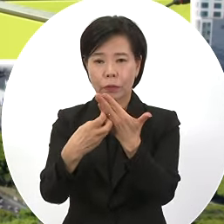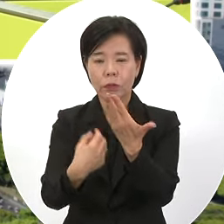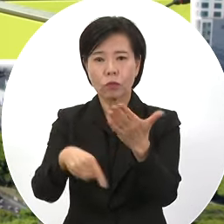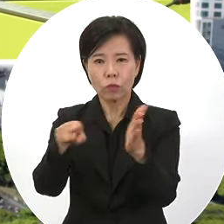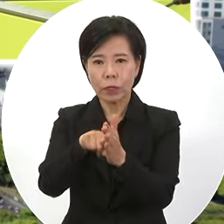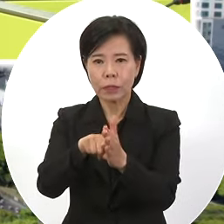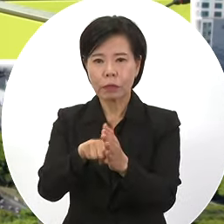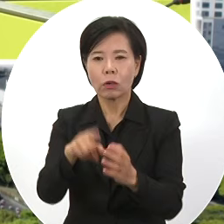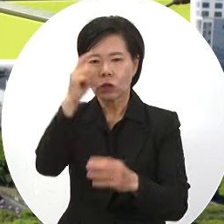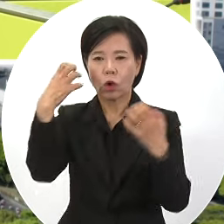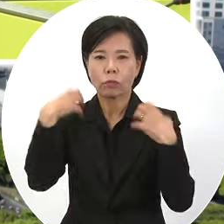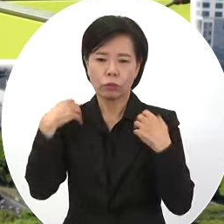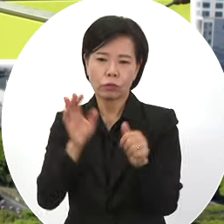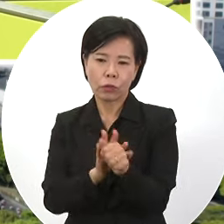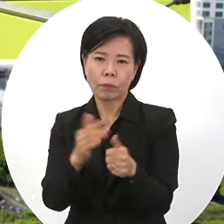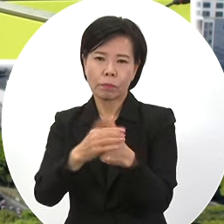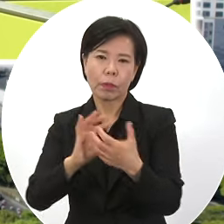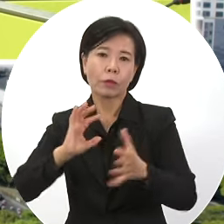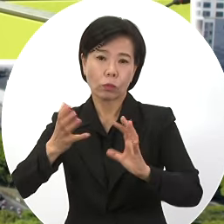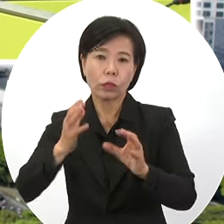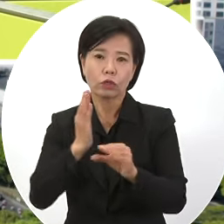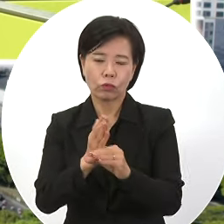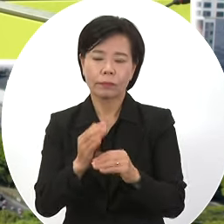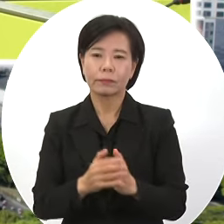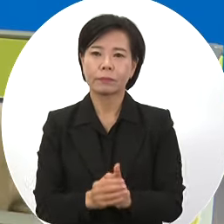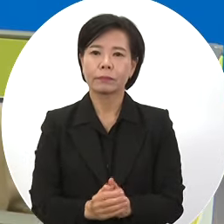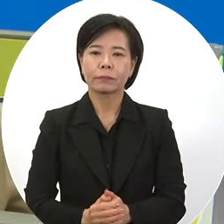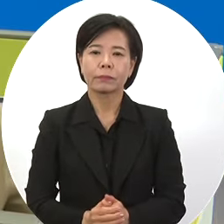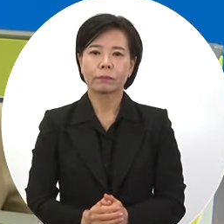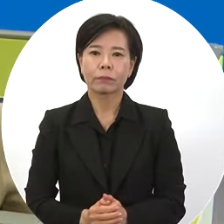열고 정부와의 협력 방안을 논의했습니다.